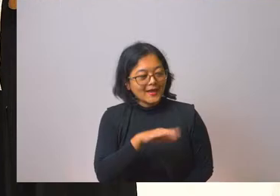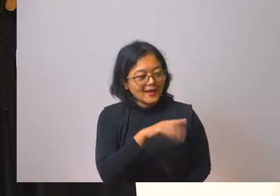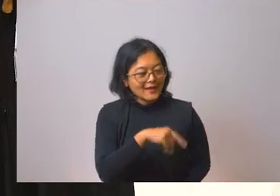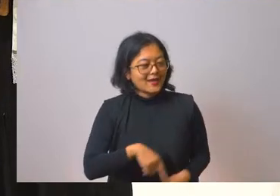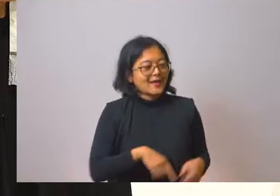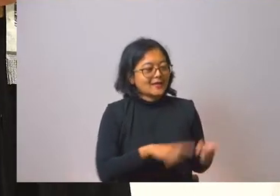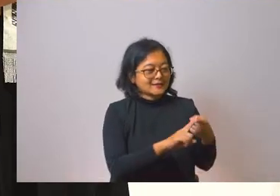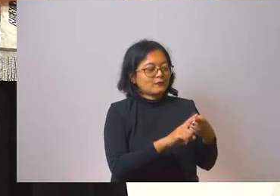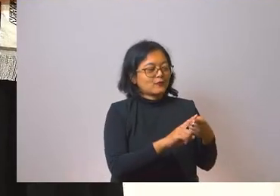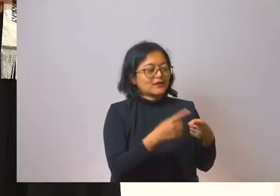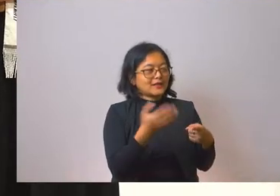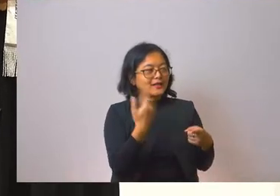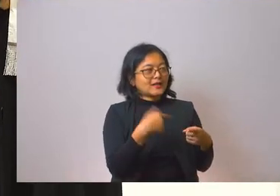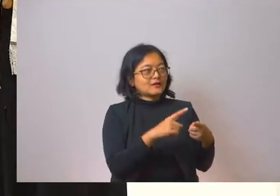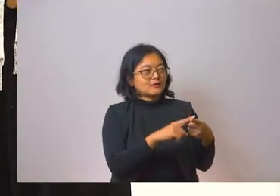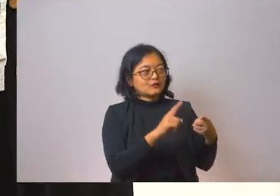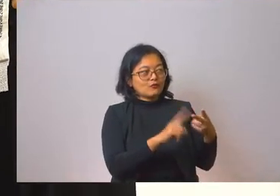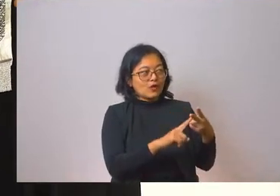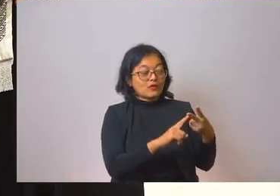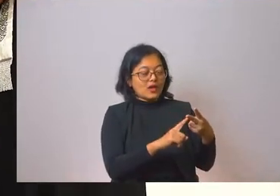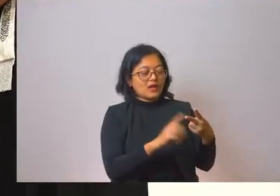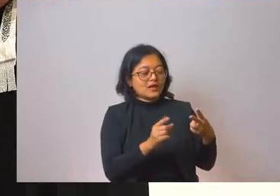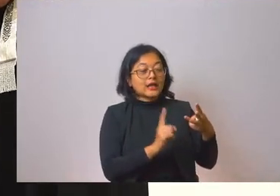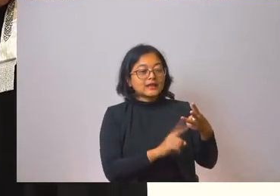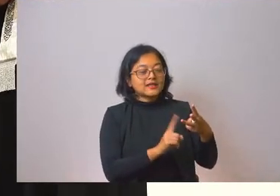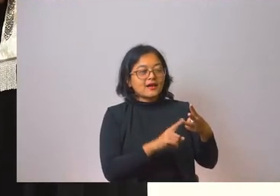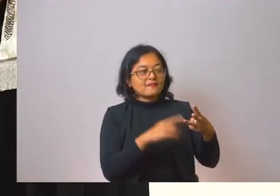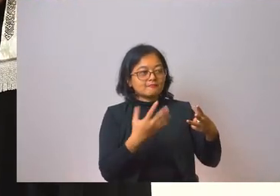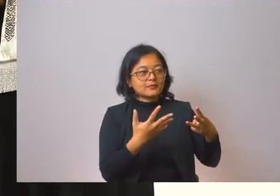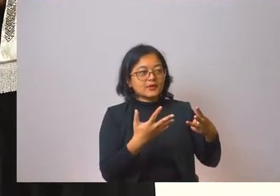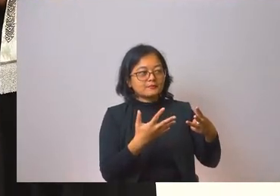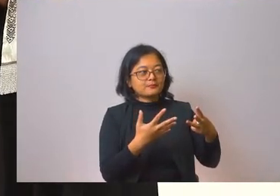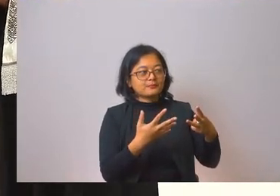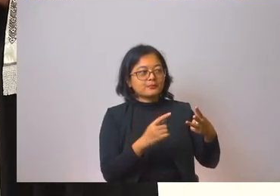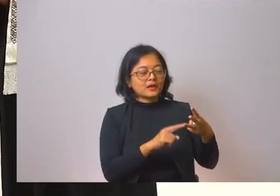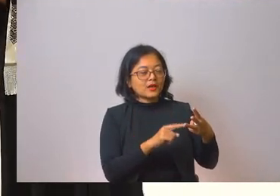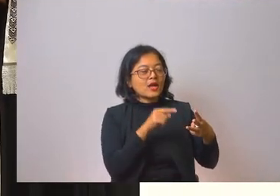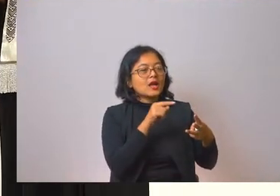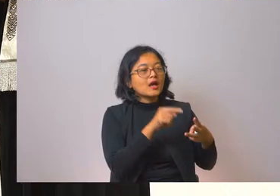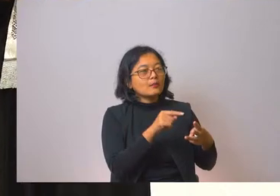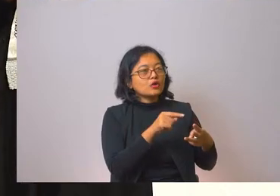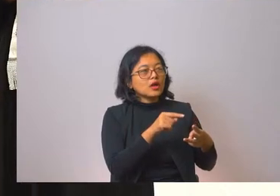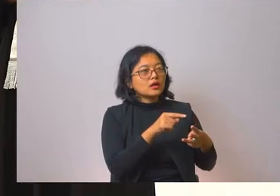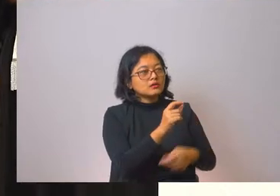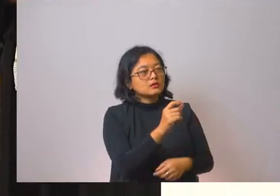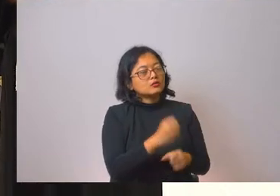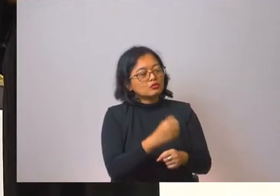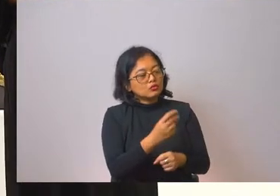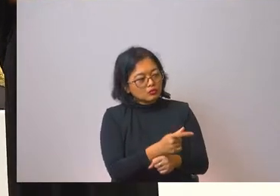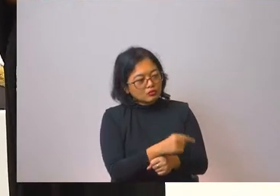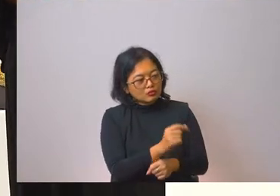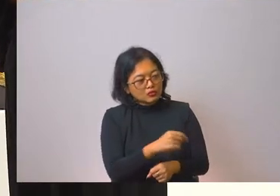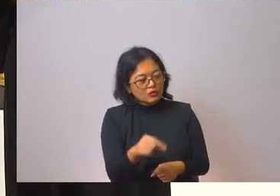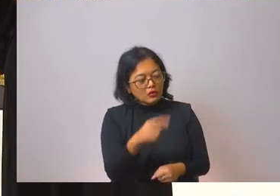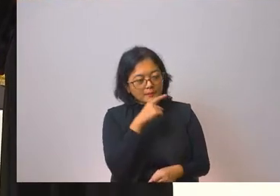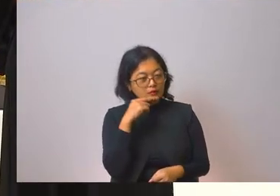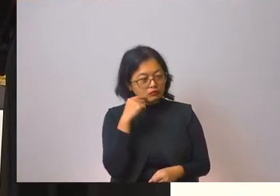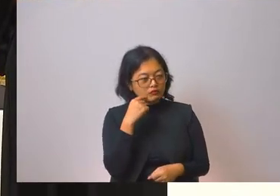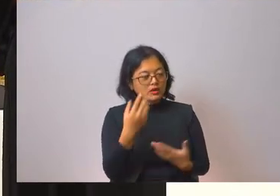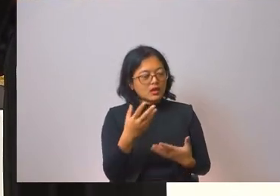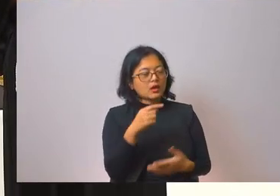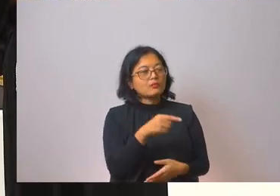apa sih concern Kak Keisha yang paling dalam? Satu saja concern dari beragam concern yang